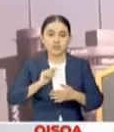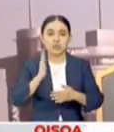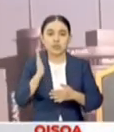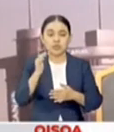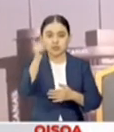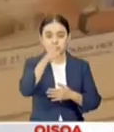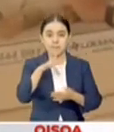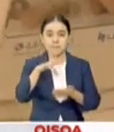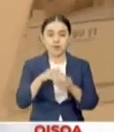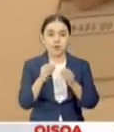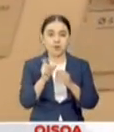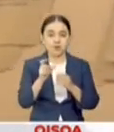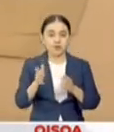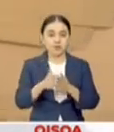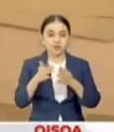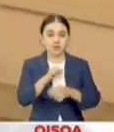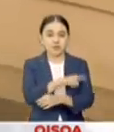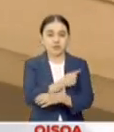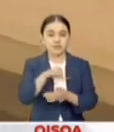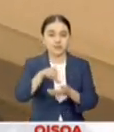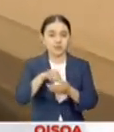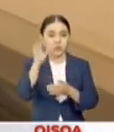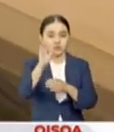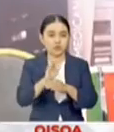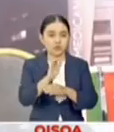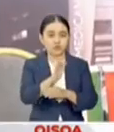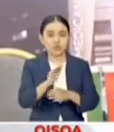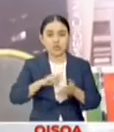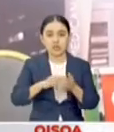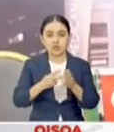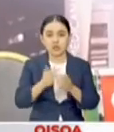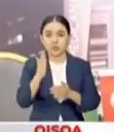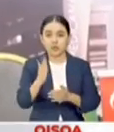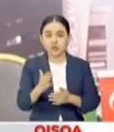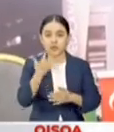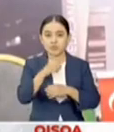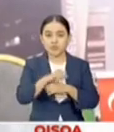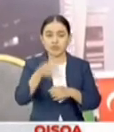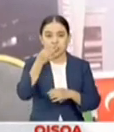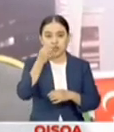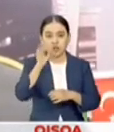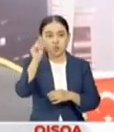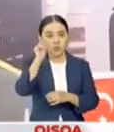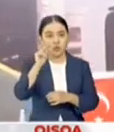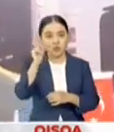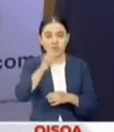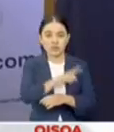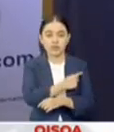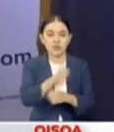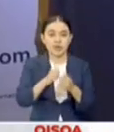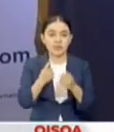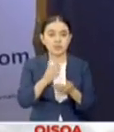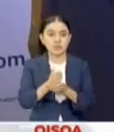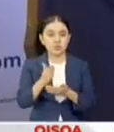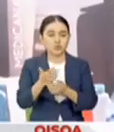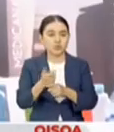yilda markazimizdan 10 nafardan ortiq tibbiyot xodimlarini O'zbekistonga jo'natishni reja qilmoqdamiz. Xorij tajribalarini o'rganish tibbiyotning har bir